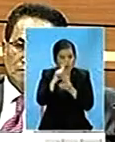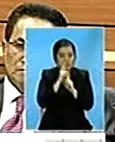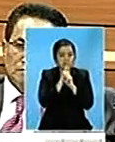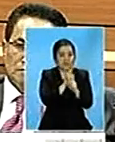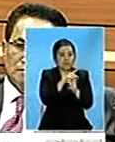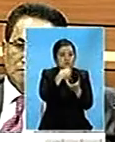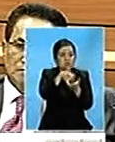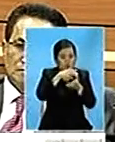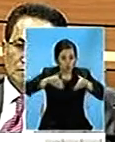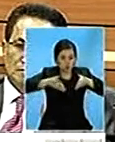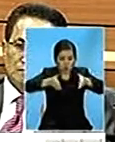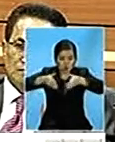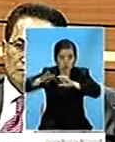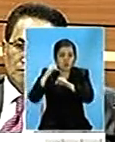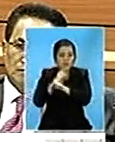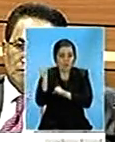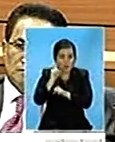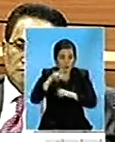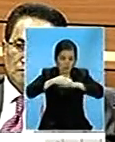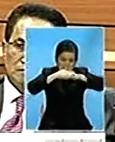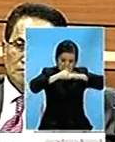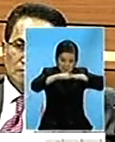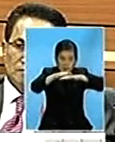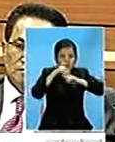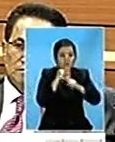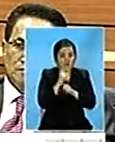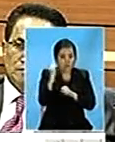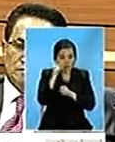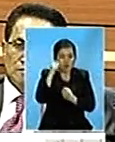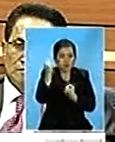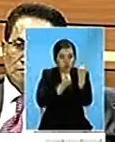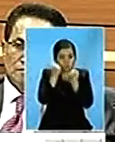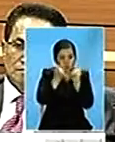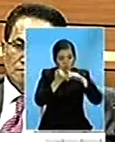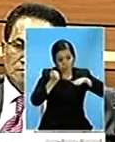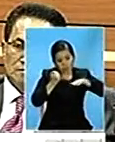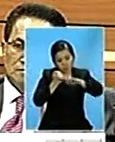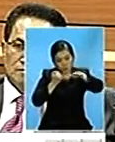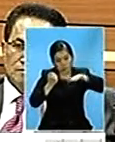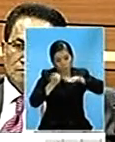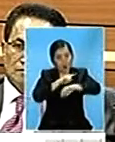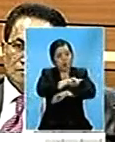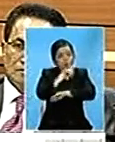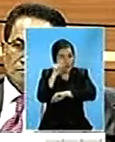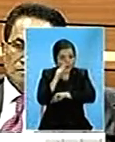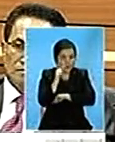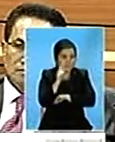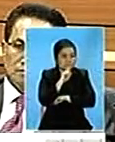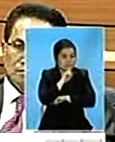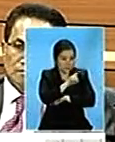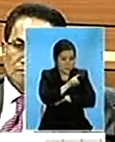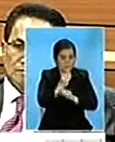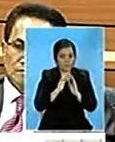วเพื่อให้พี่น้องประชาชนได้ใช้การสัญจรไปมาได้เมื่อใดขอบคุณครับ